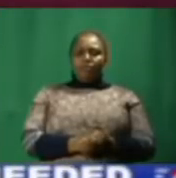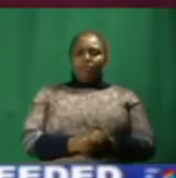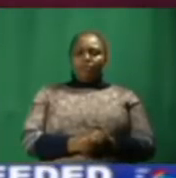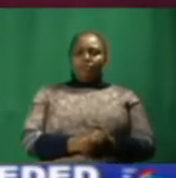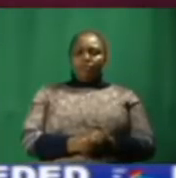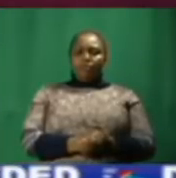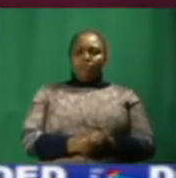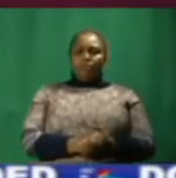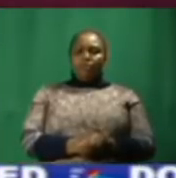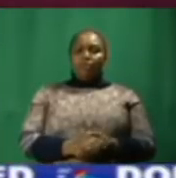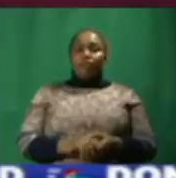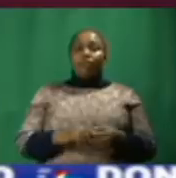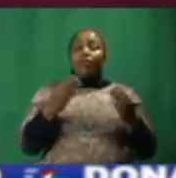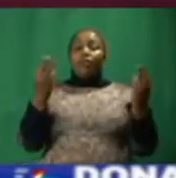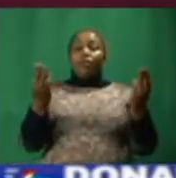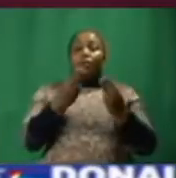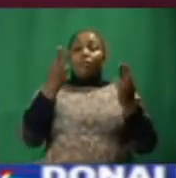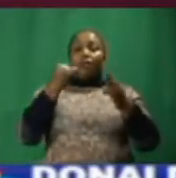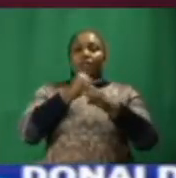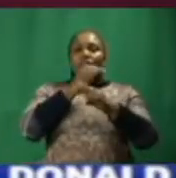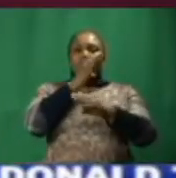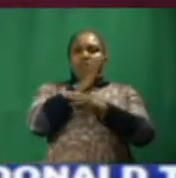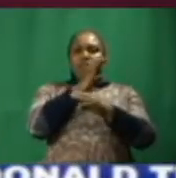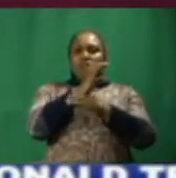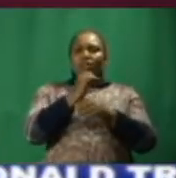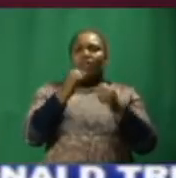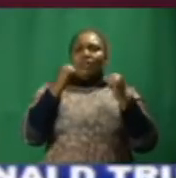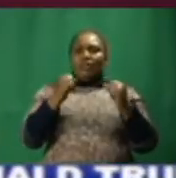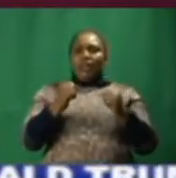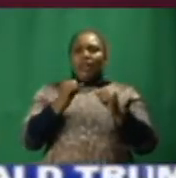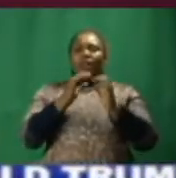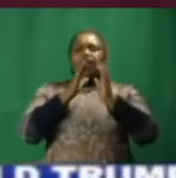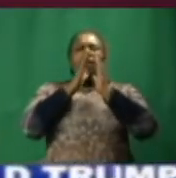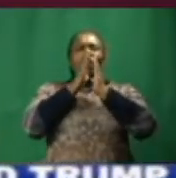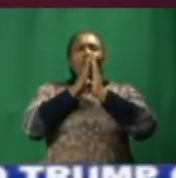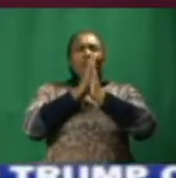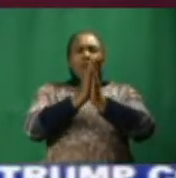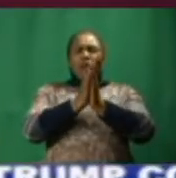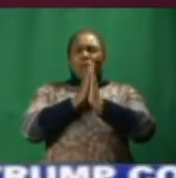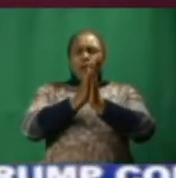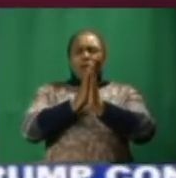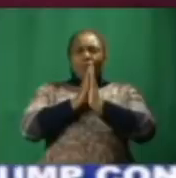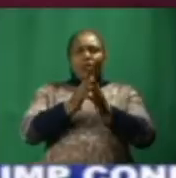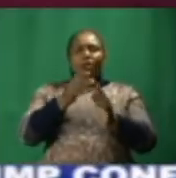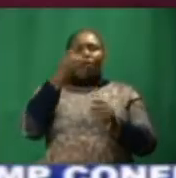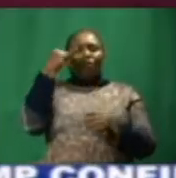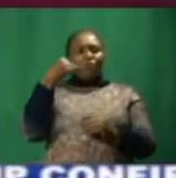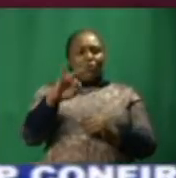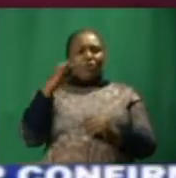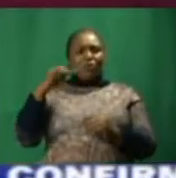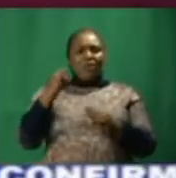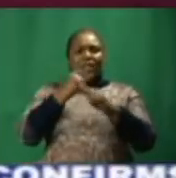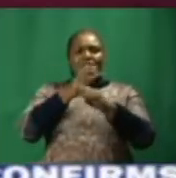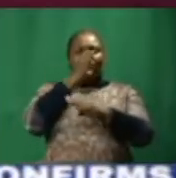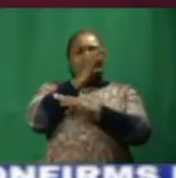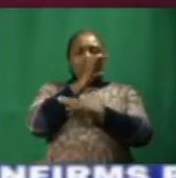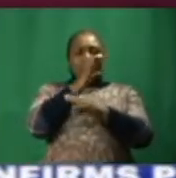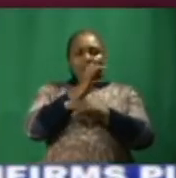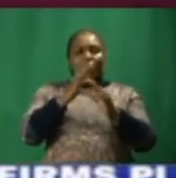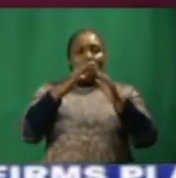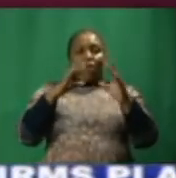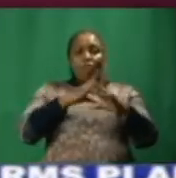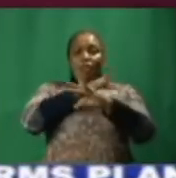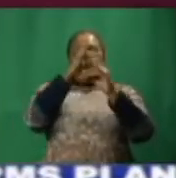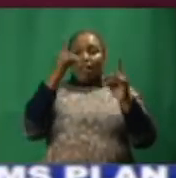Njengalokho emakholwa achubeka ngekukhonta ngeticheme bantfu labangemashumi lamabili 20 emasontweni, litiko letimpilo lithi